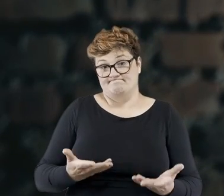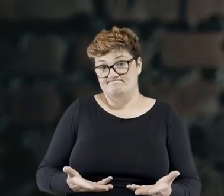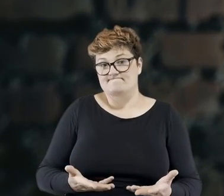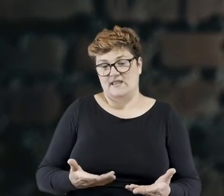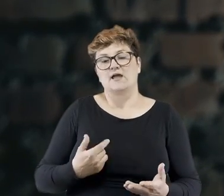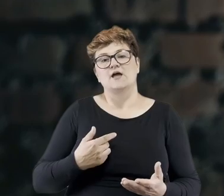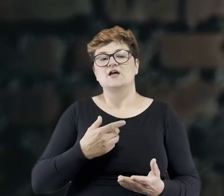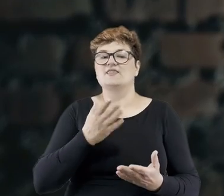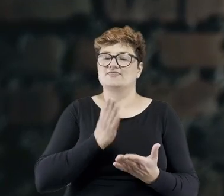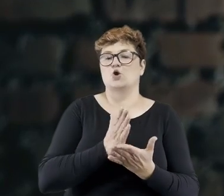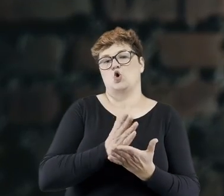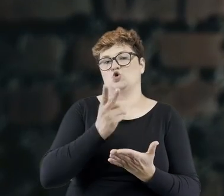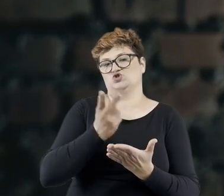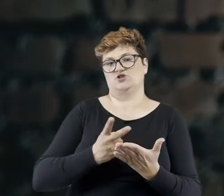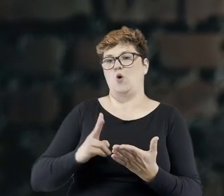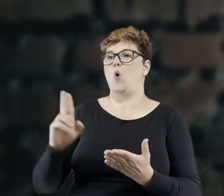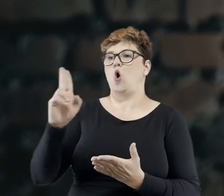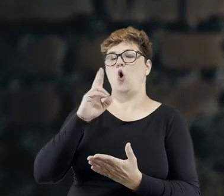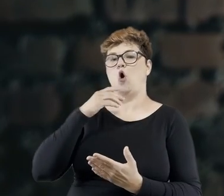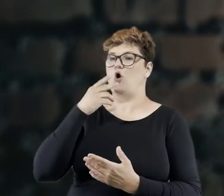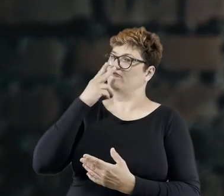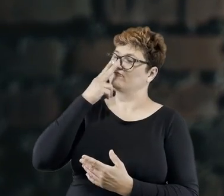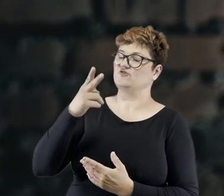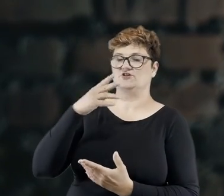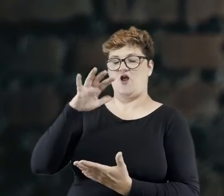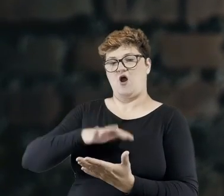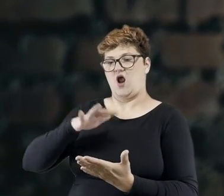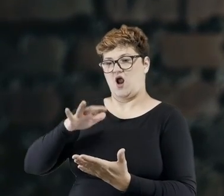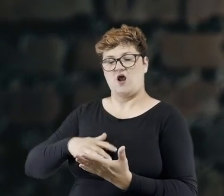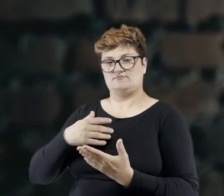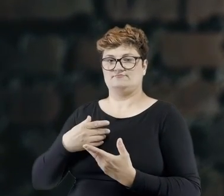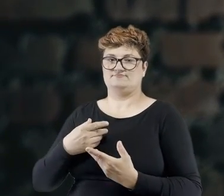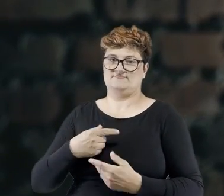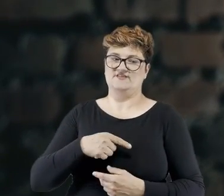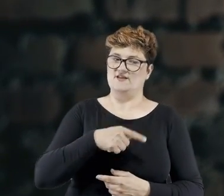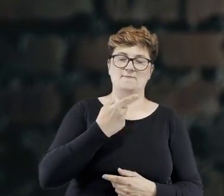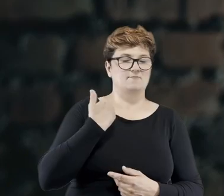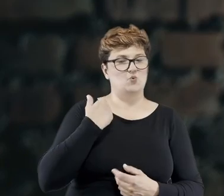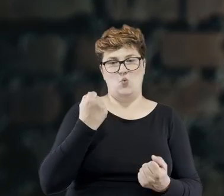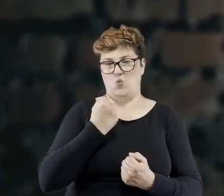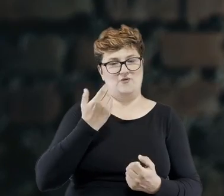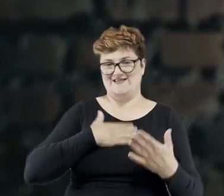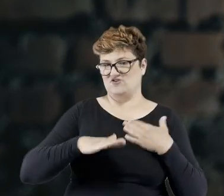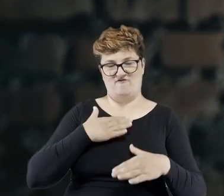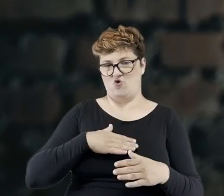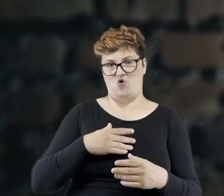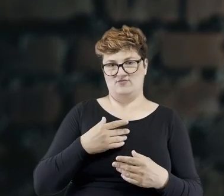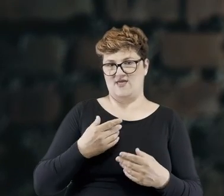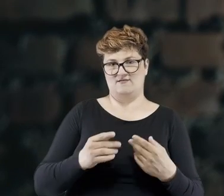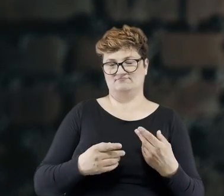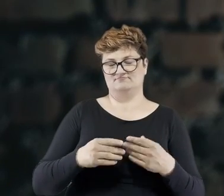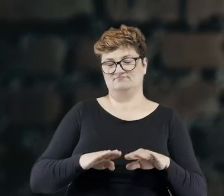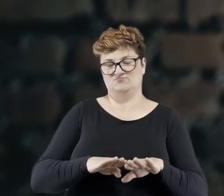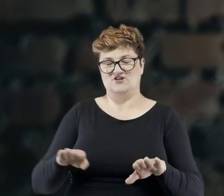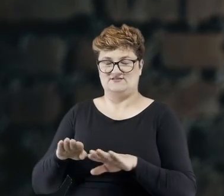I z tego czytała tylko relacje i była bardzo z tych przedstawień niezadowolona. Ale jak